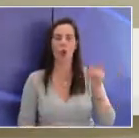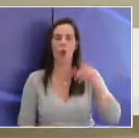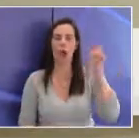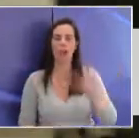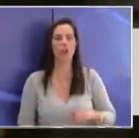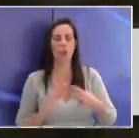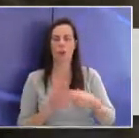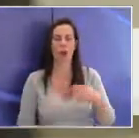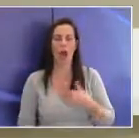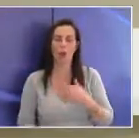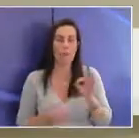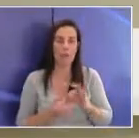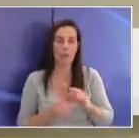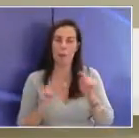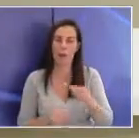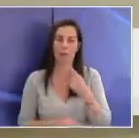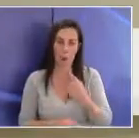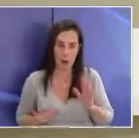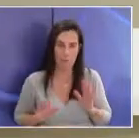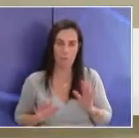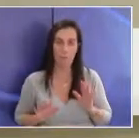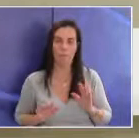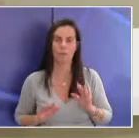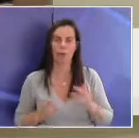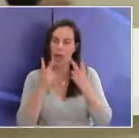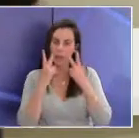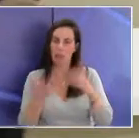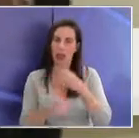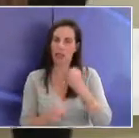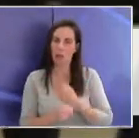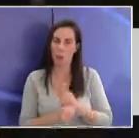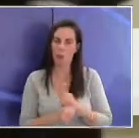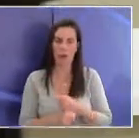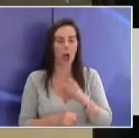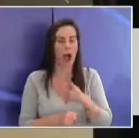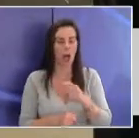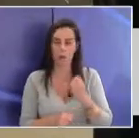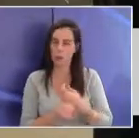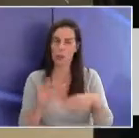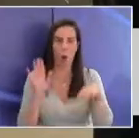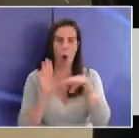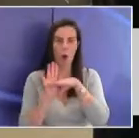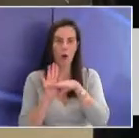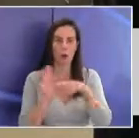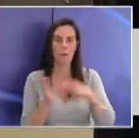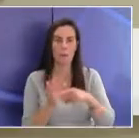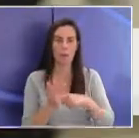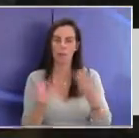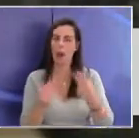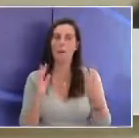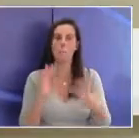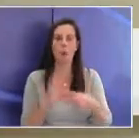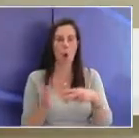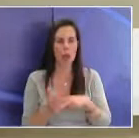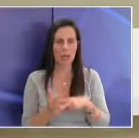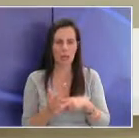אנשים פוליטיים, אנחנו בסך הכל באים ואומר, רבותיי, תסתכלו מה אתם עושים. אתם מייצרים חוק בגלל שיקולים פוליטיים